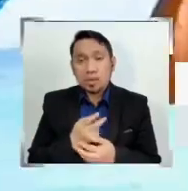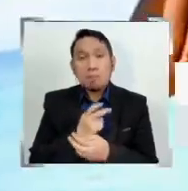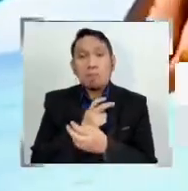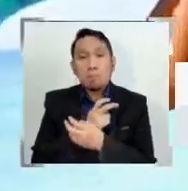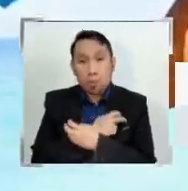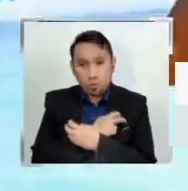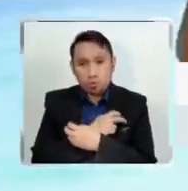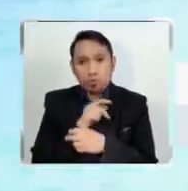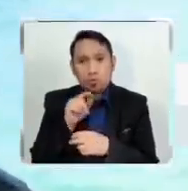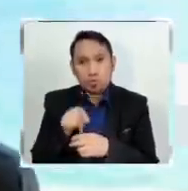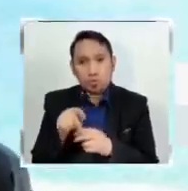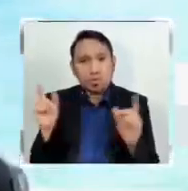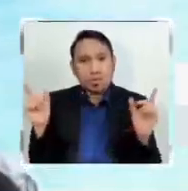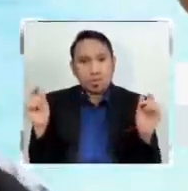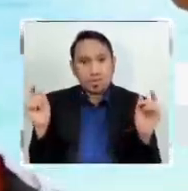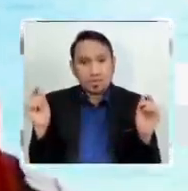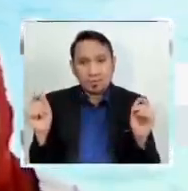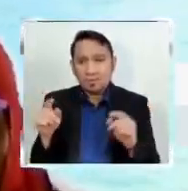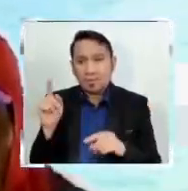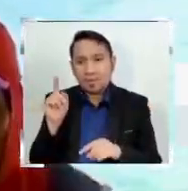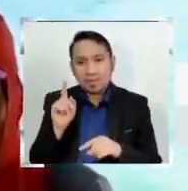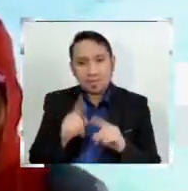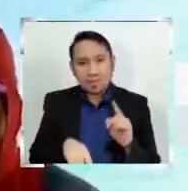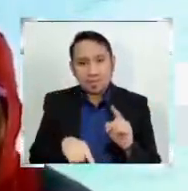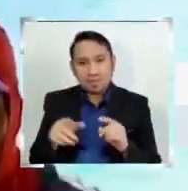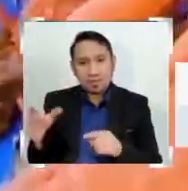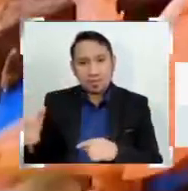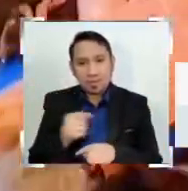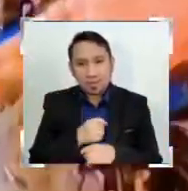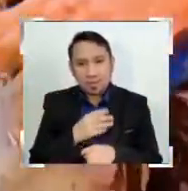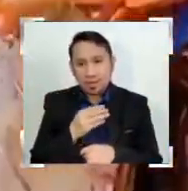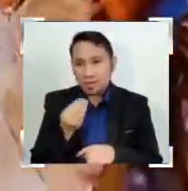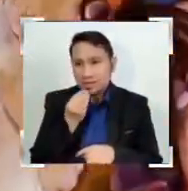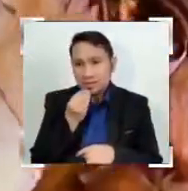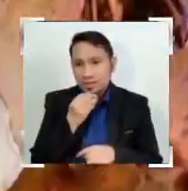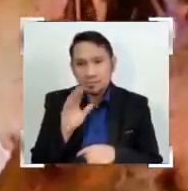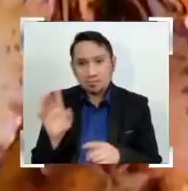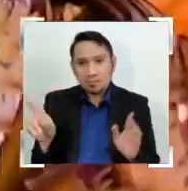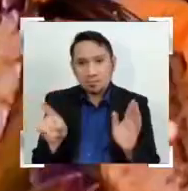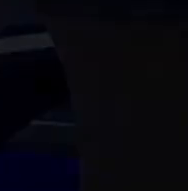reef crab kaya hindi dapat hinuhuli at kinakain.